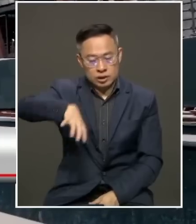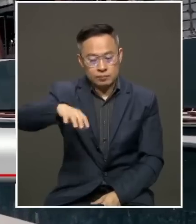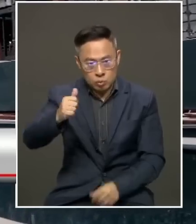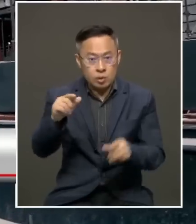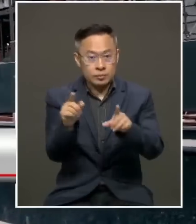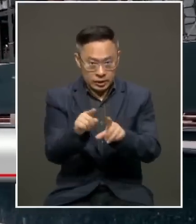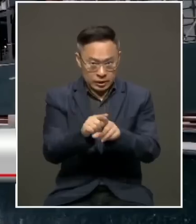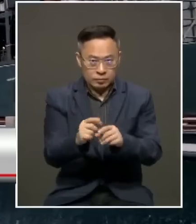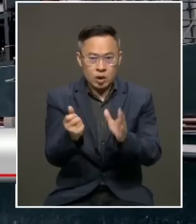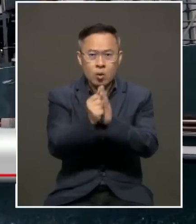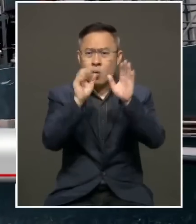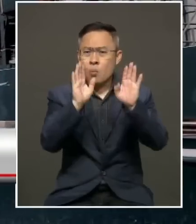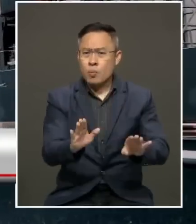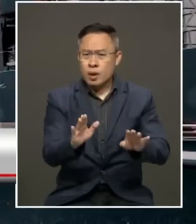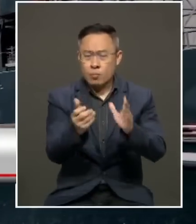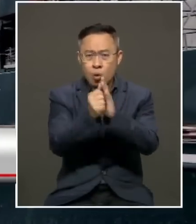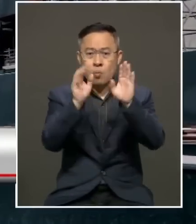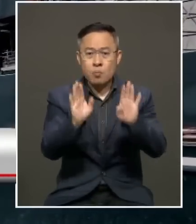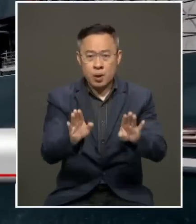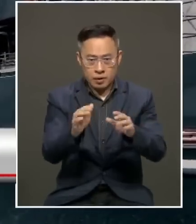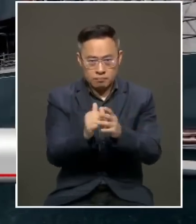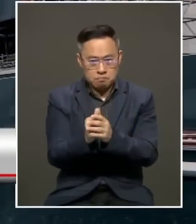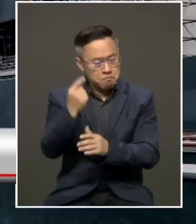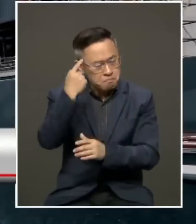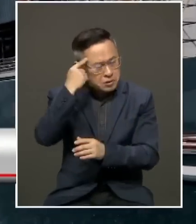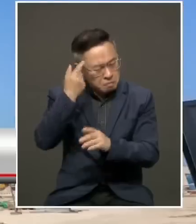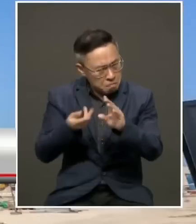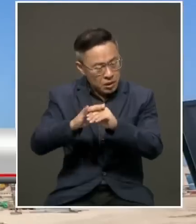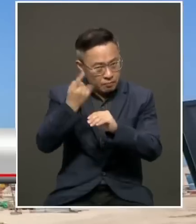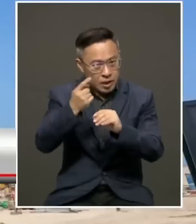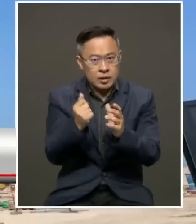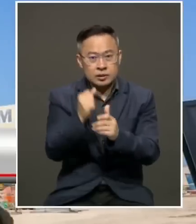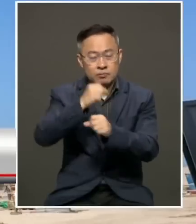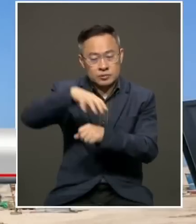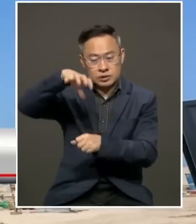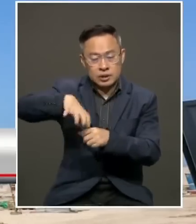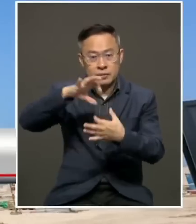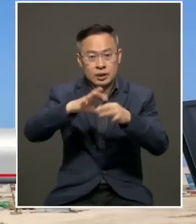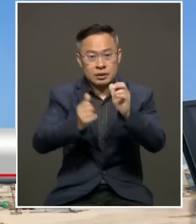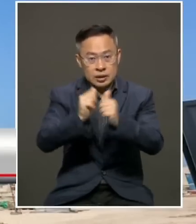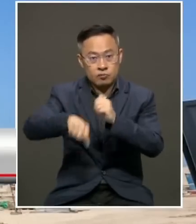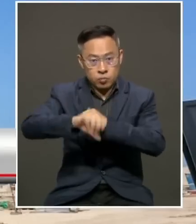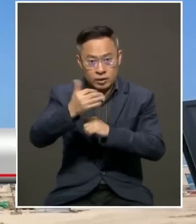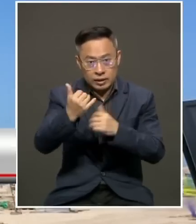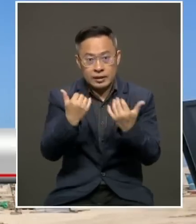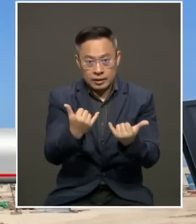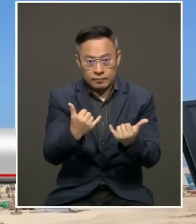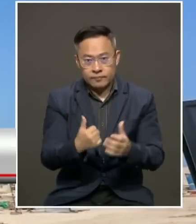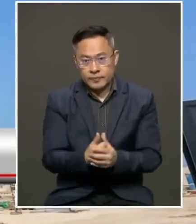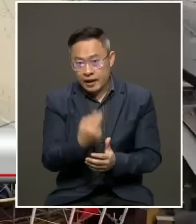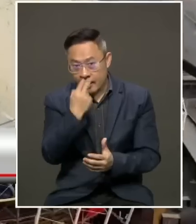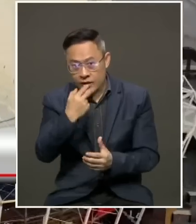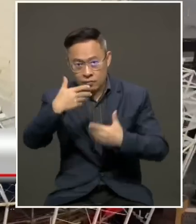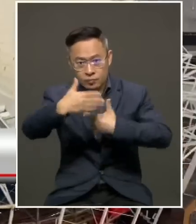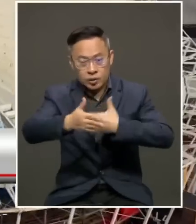บุกเบิกโลกของเจ้าภาพกาตาร์นะคะในการที่จะก่อสร้างสนามกีฬาซึ่งสนามกีฬาแห่งนี้ค่ะอย่างที่คุณ